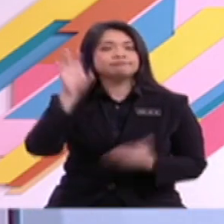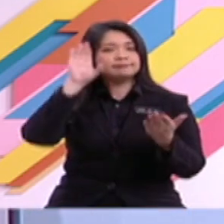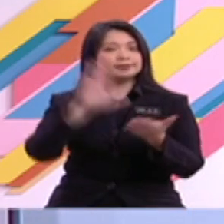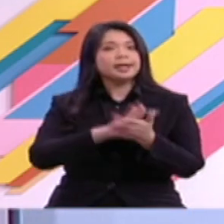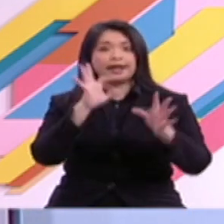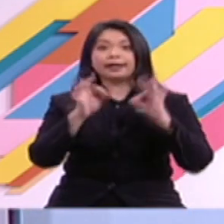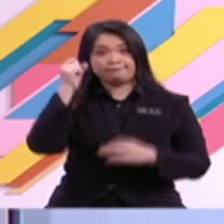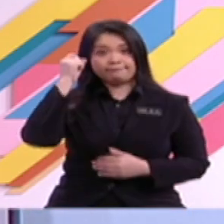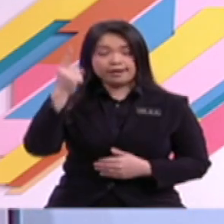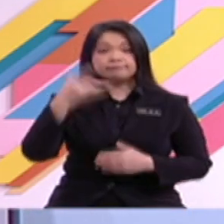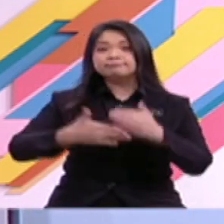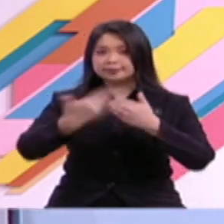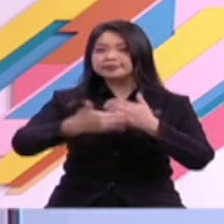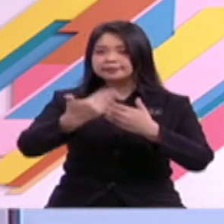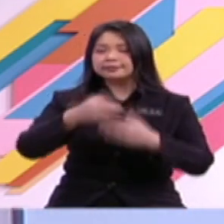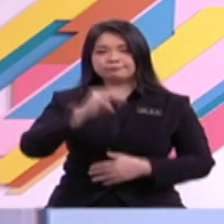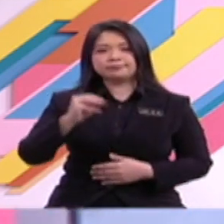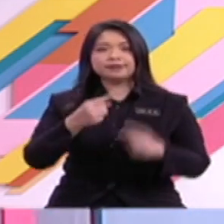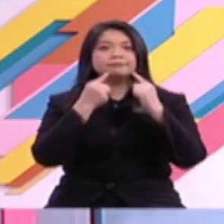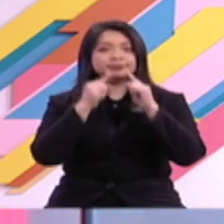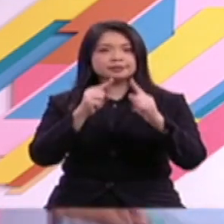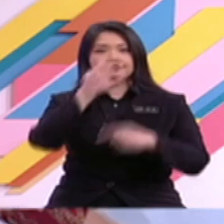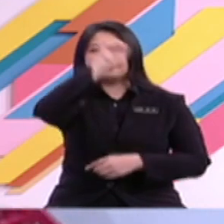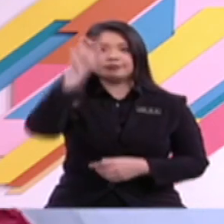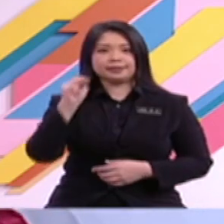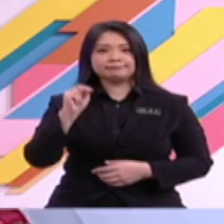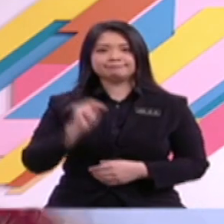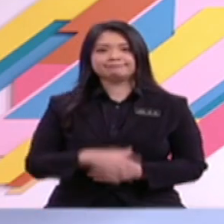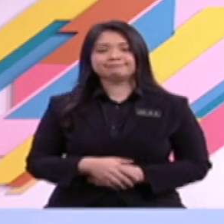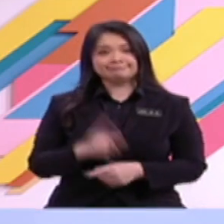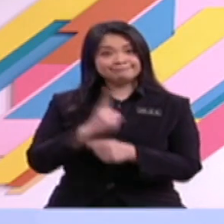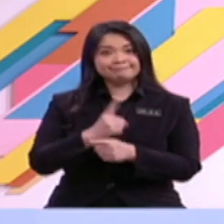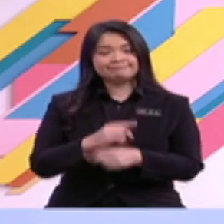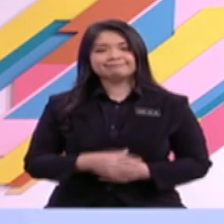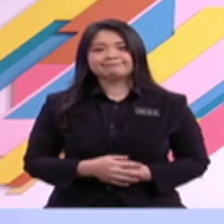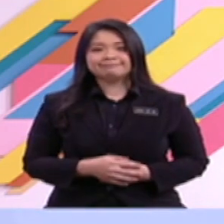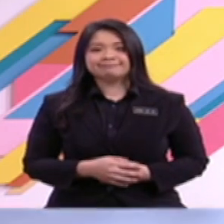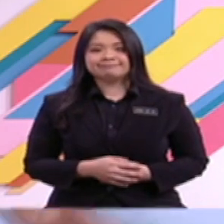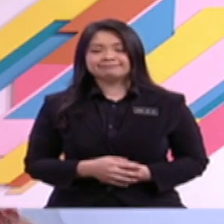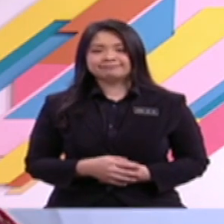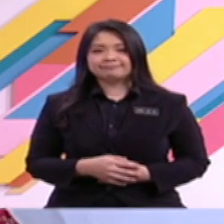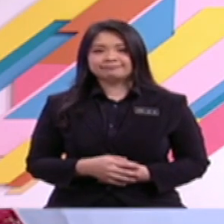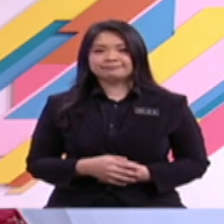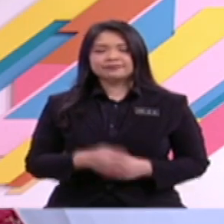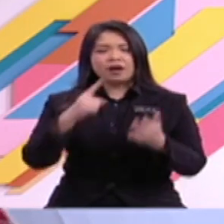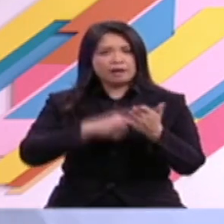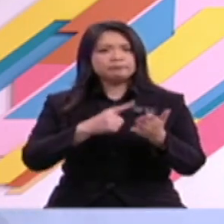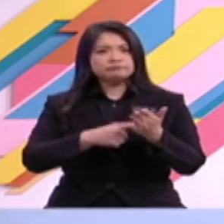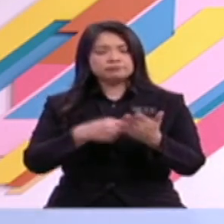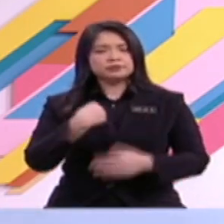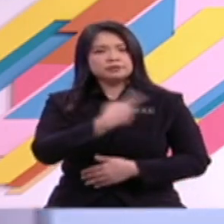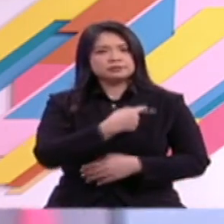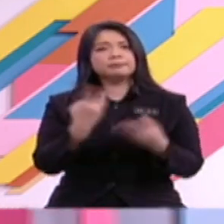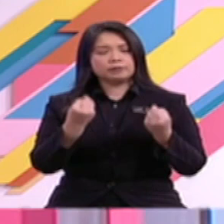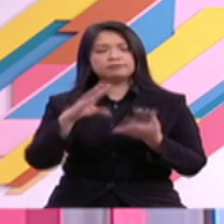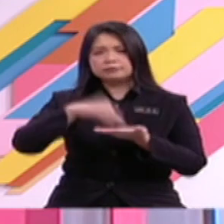udahlah kalau Muria Jawa soalnya betul jago insyaallah Salah reggae yang khususnya apabila Cut enak Terangkan